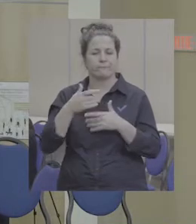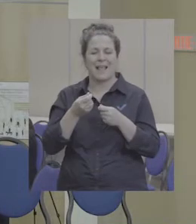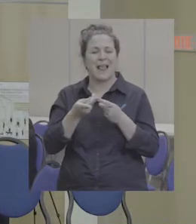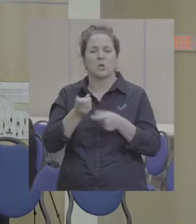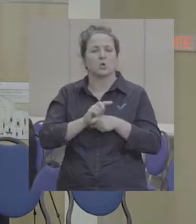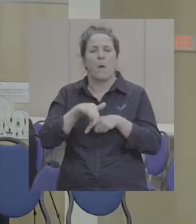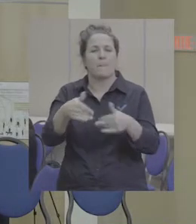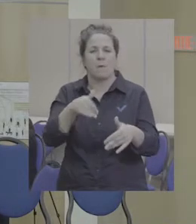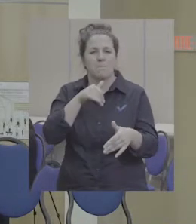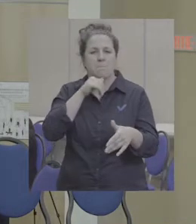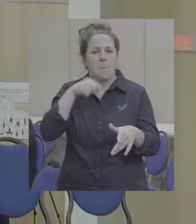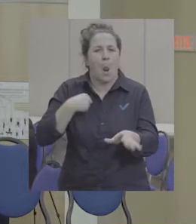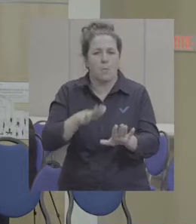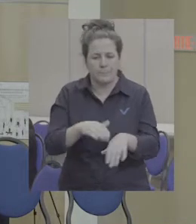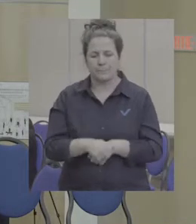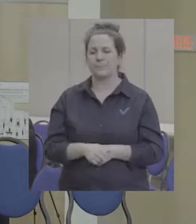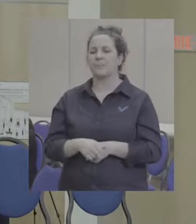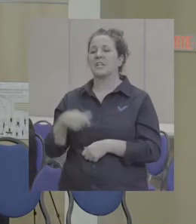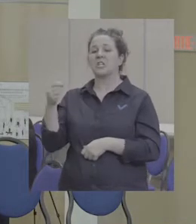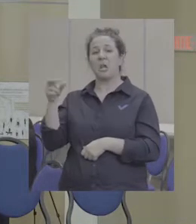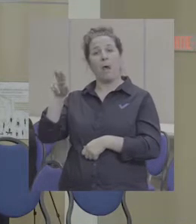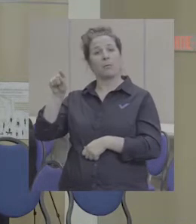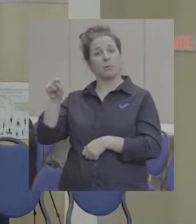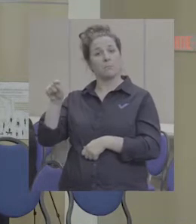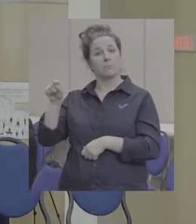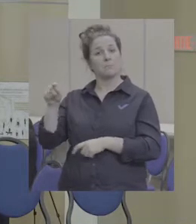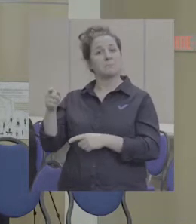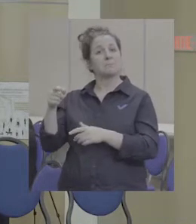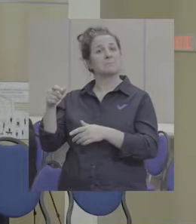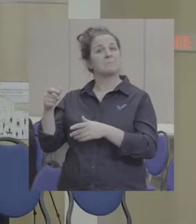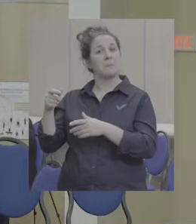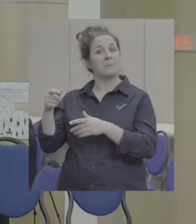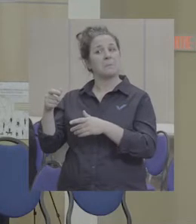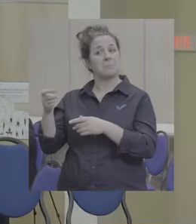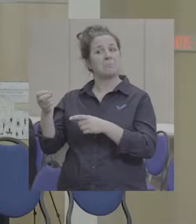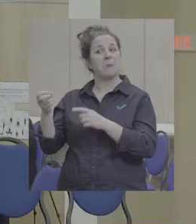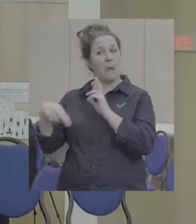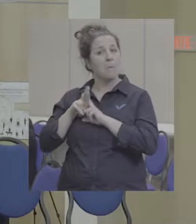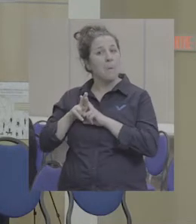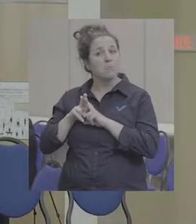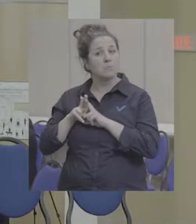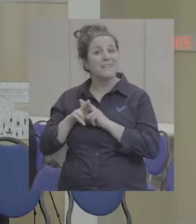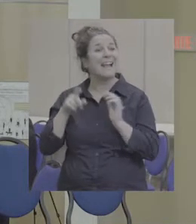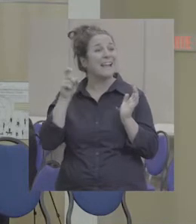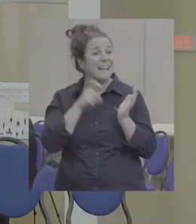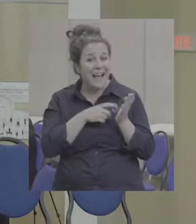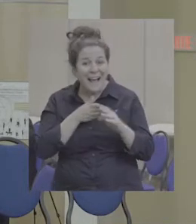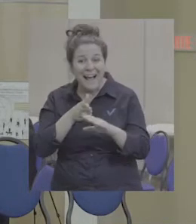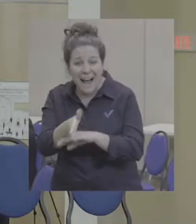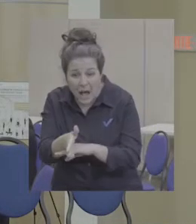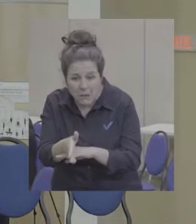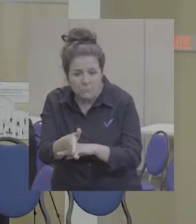pas pris de temps, la GRT nous écrit pour dire « Tout va être réglé quand vous allez entrer